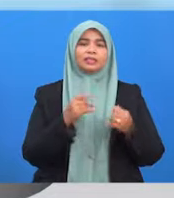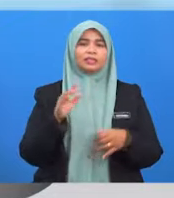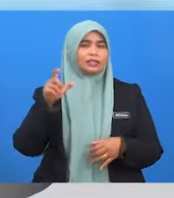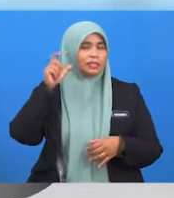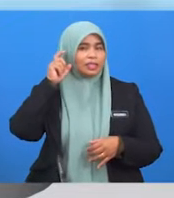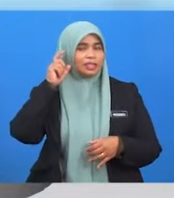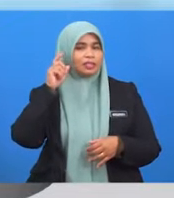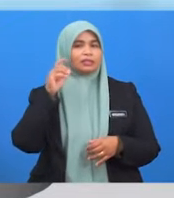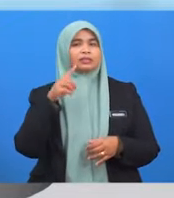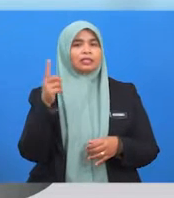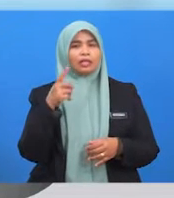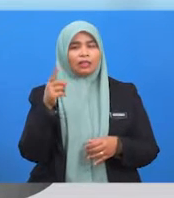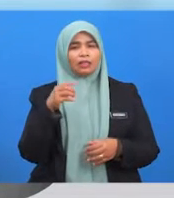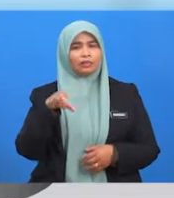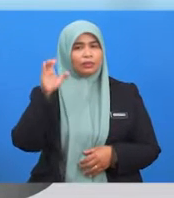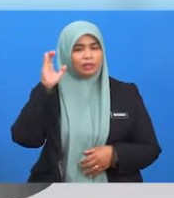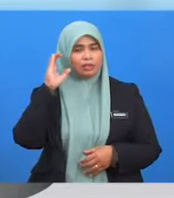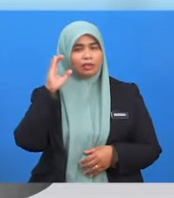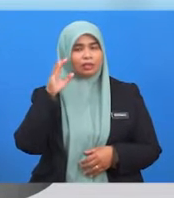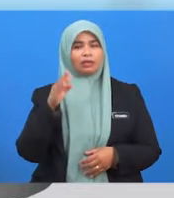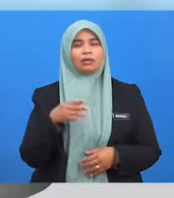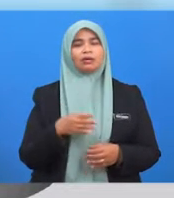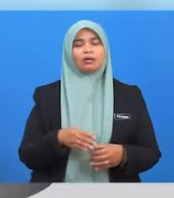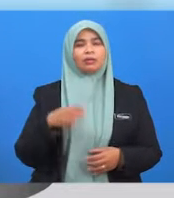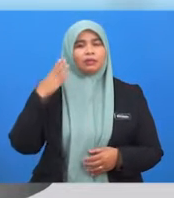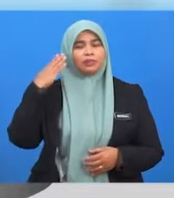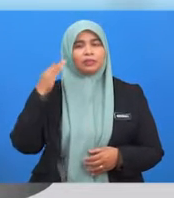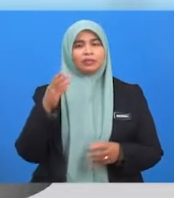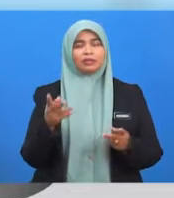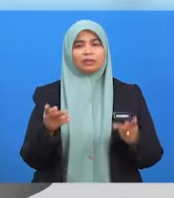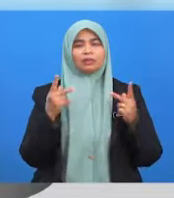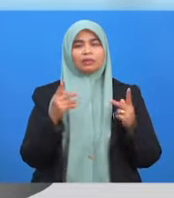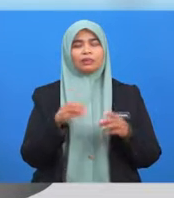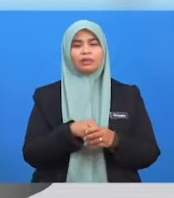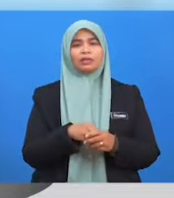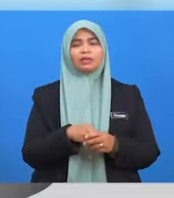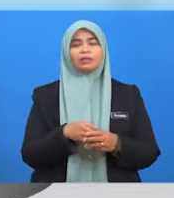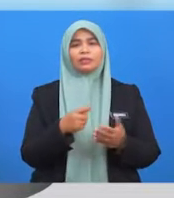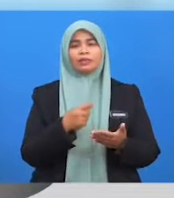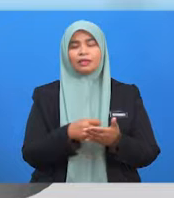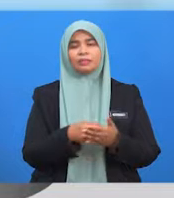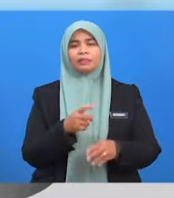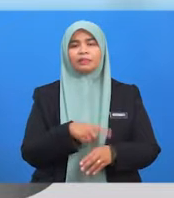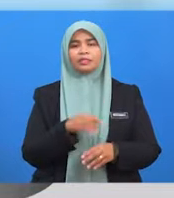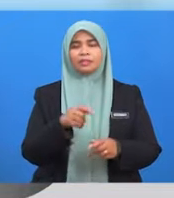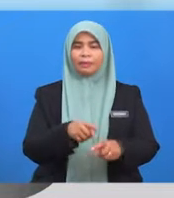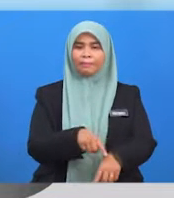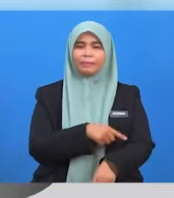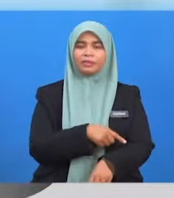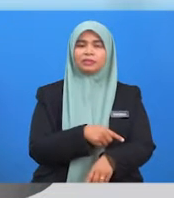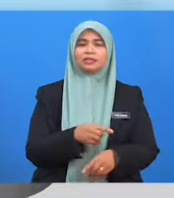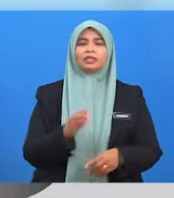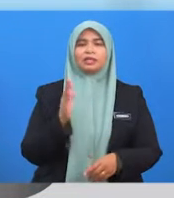terdedah dengan bunyian yang kuat dalam tempoh yang panjang, mungkin akan